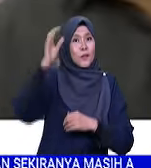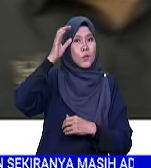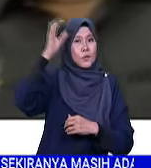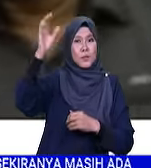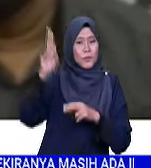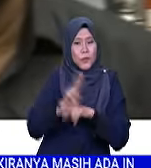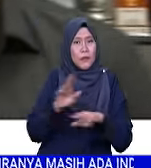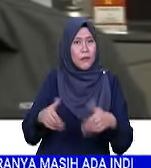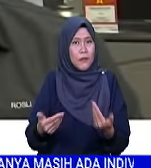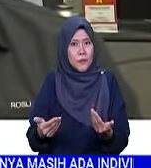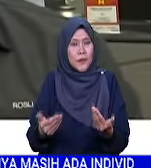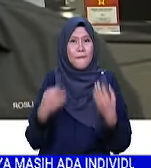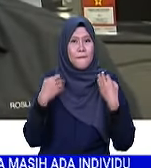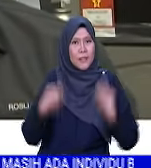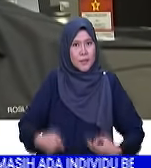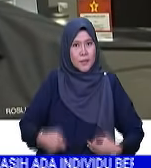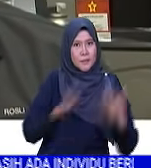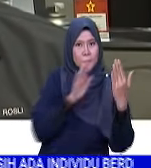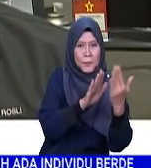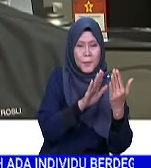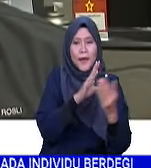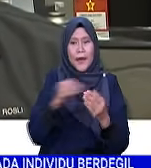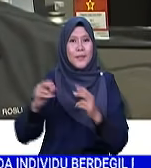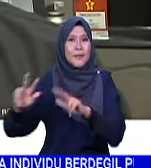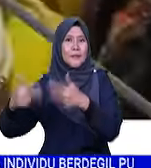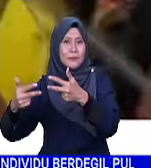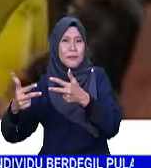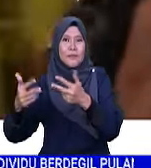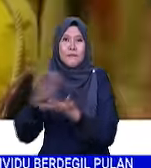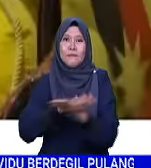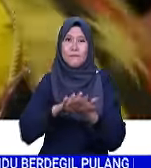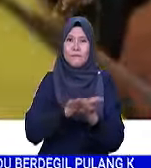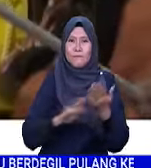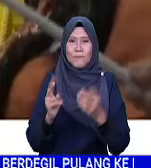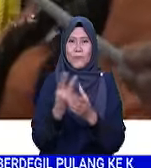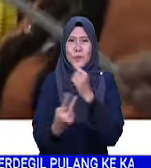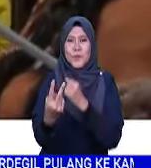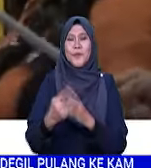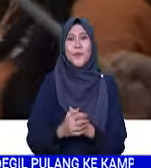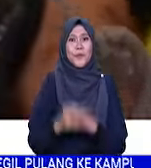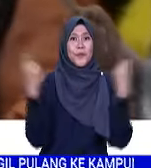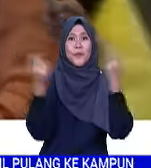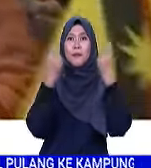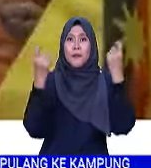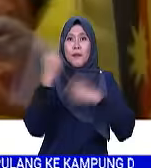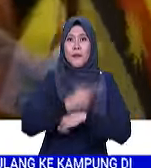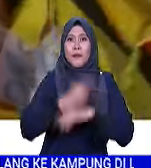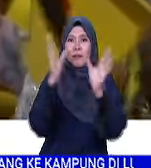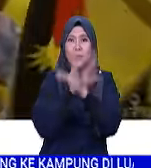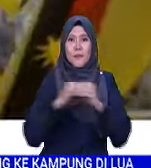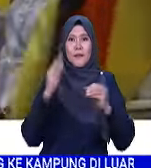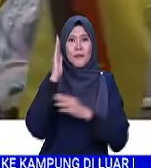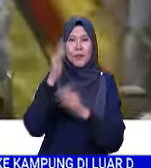konsep yang digunakan ialah secara fizikal dan juga digital. Tambahnya, majlis sambutan perayaan Hari Sarawak